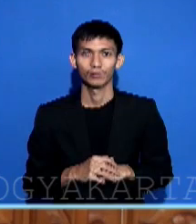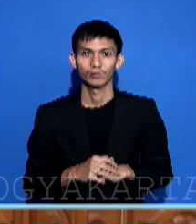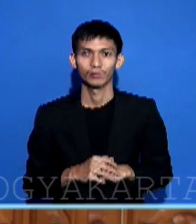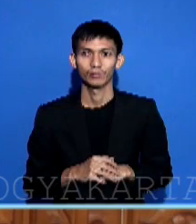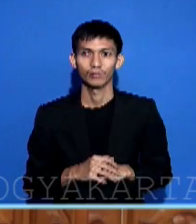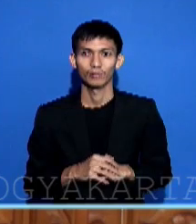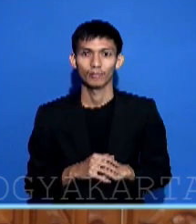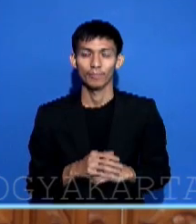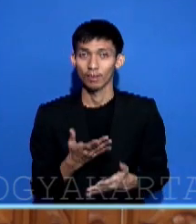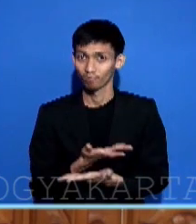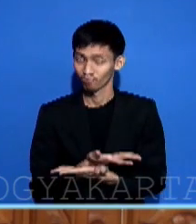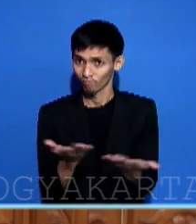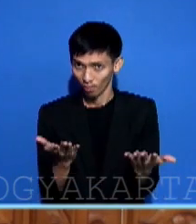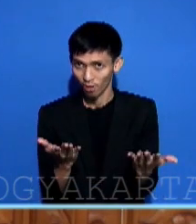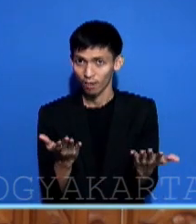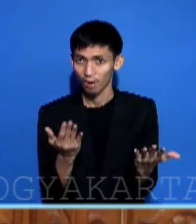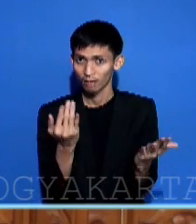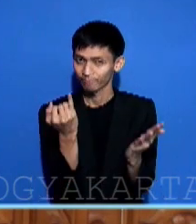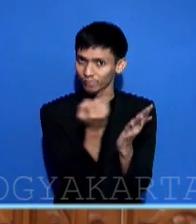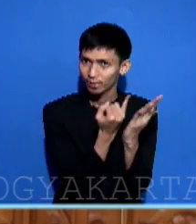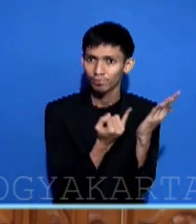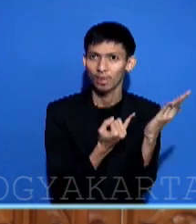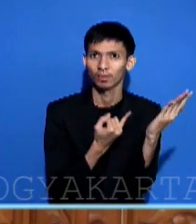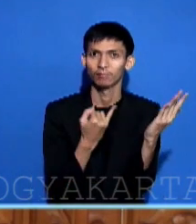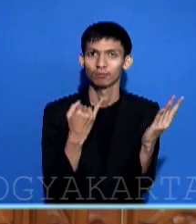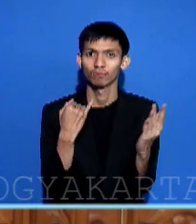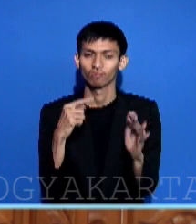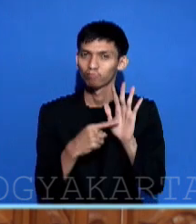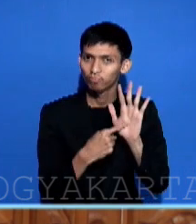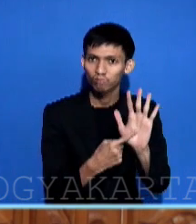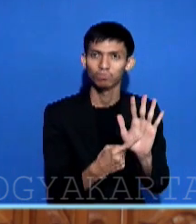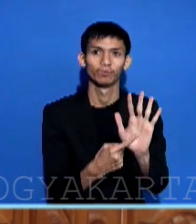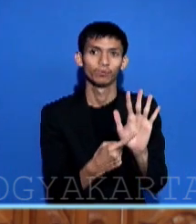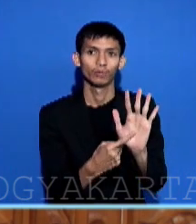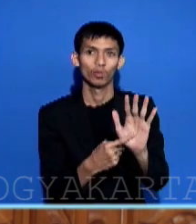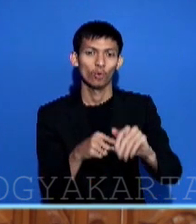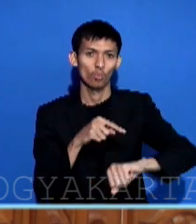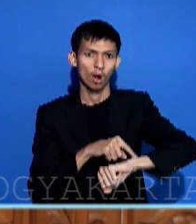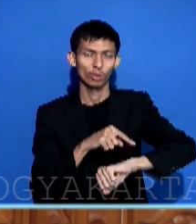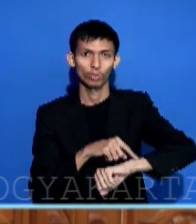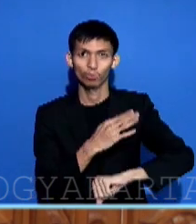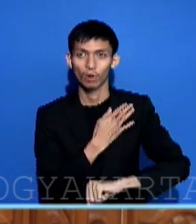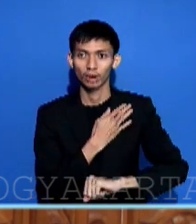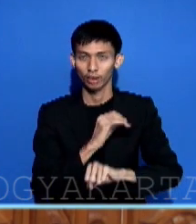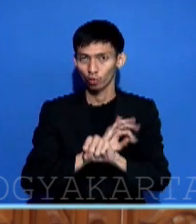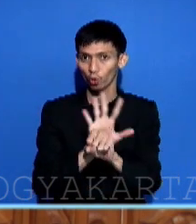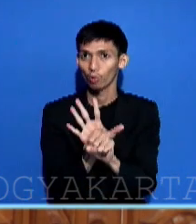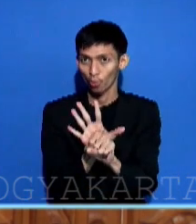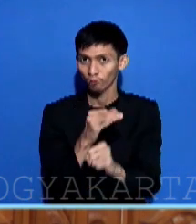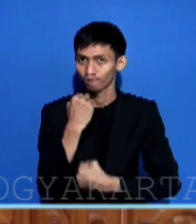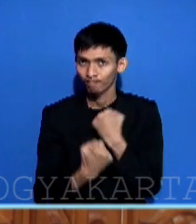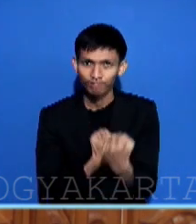Purpamirsa, saweneh segahan seni tradisional dipun gelar dening Dinas Kebudayaan Kabupaten Kulon Progo kangge paring lelipur dumateng